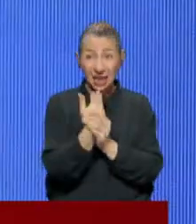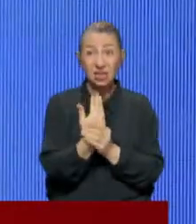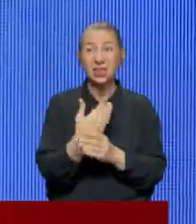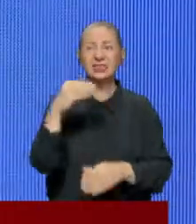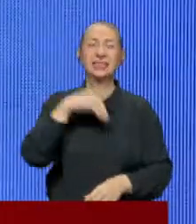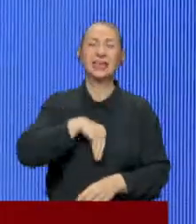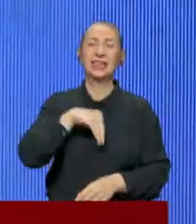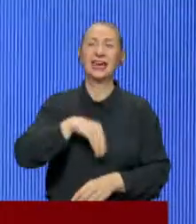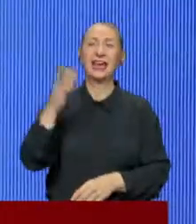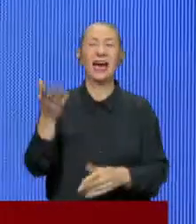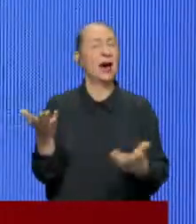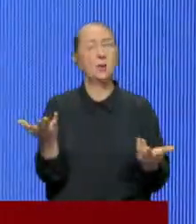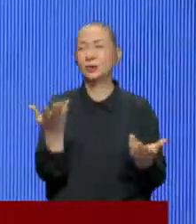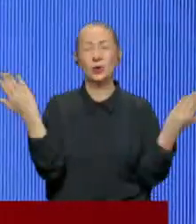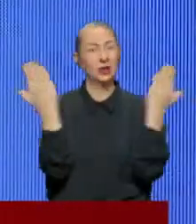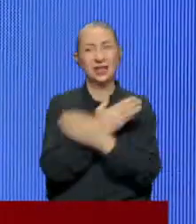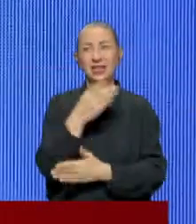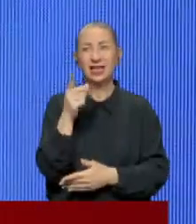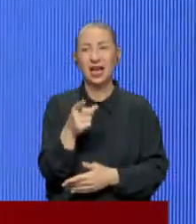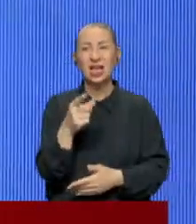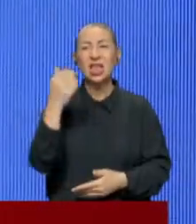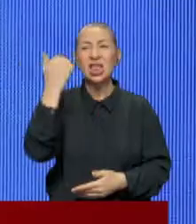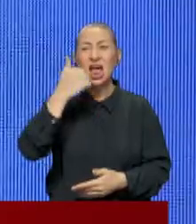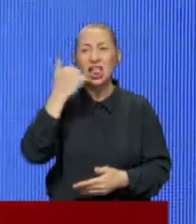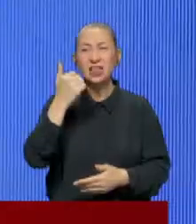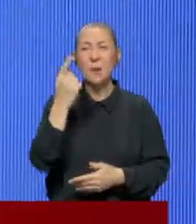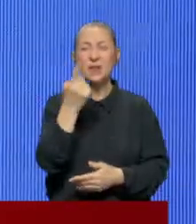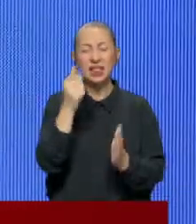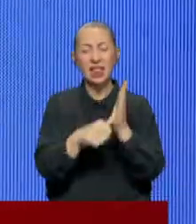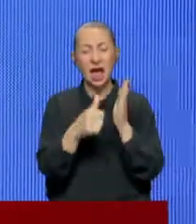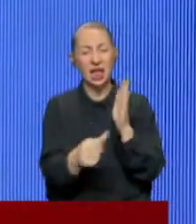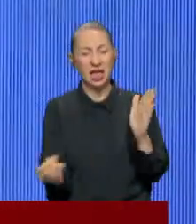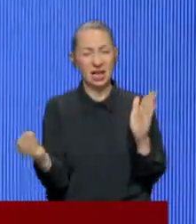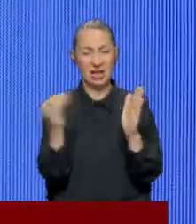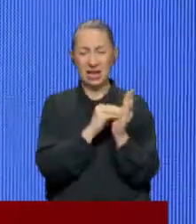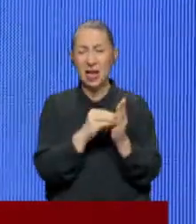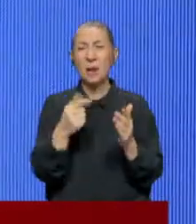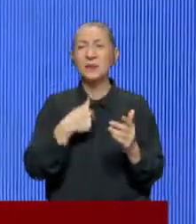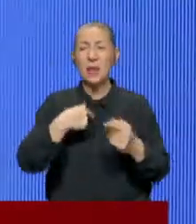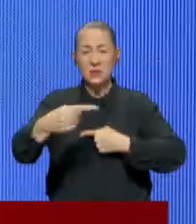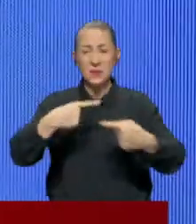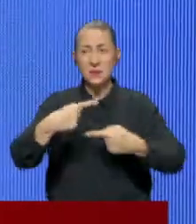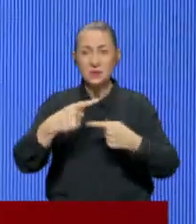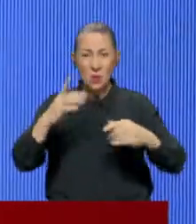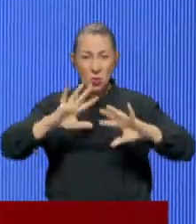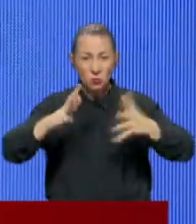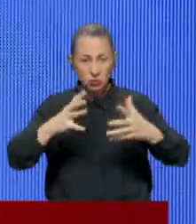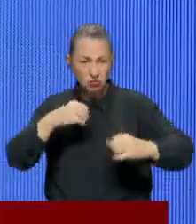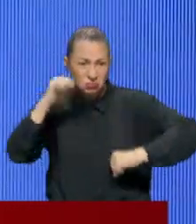girebileceklerini zannettiler ama çok yanıldılar. Yalandan bir tarih yazarak bizi birbirimize